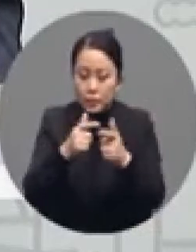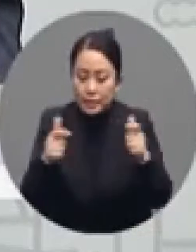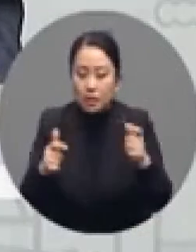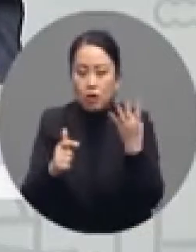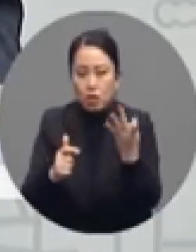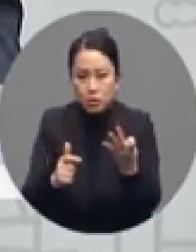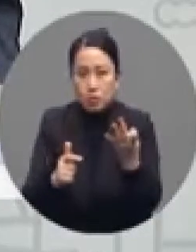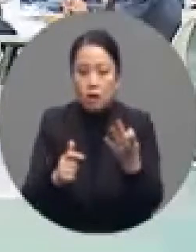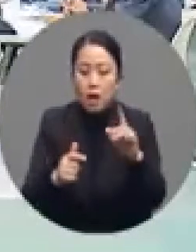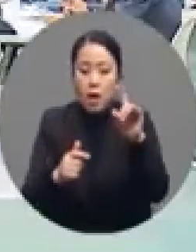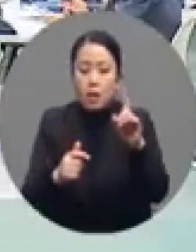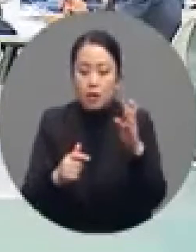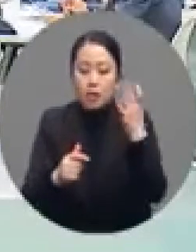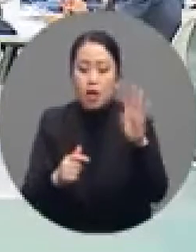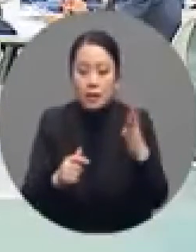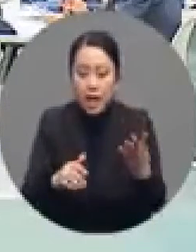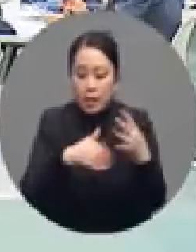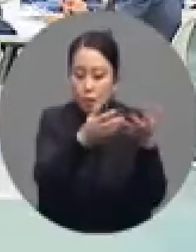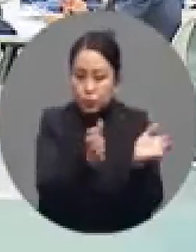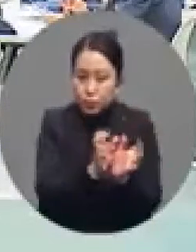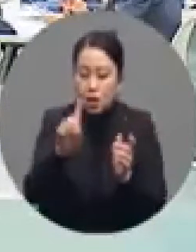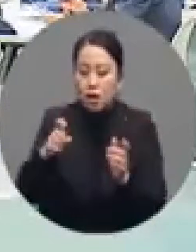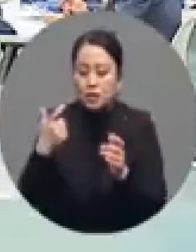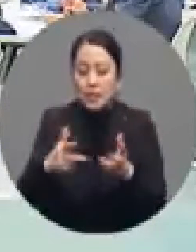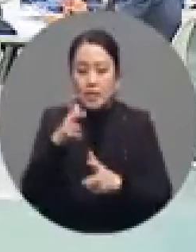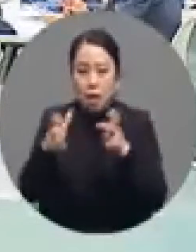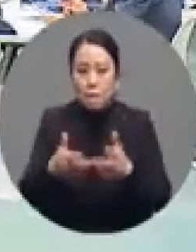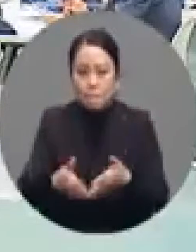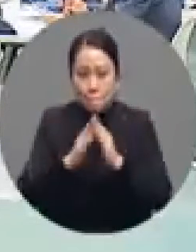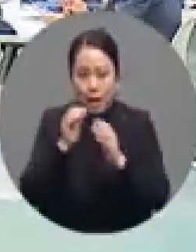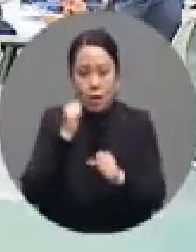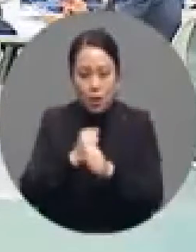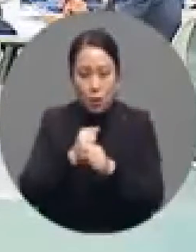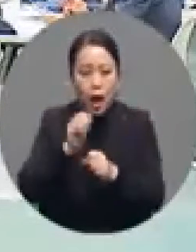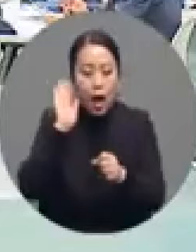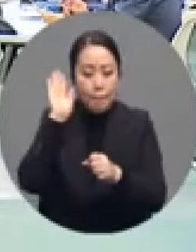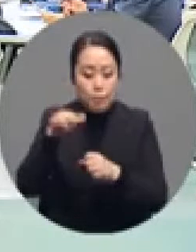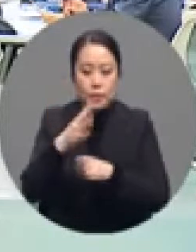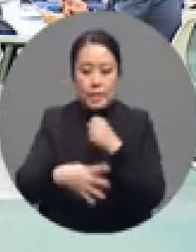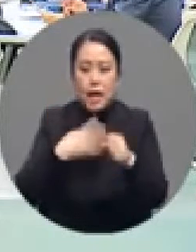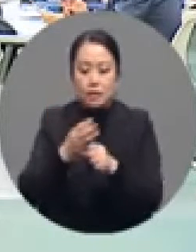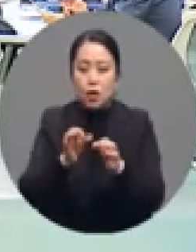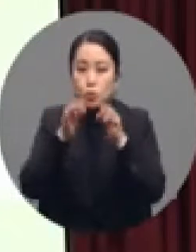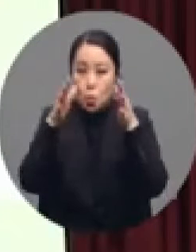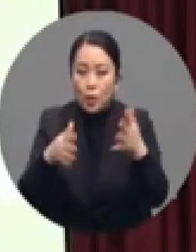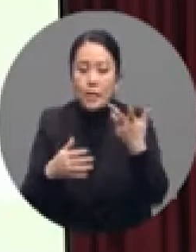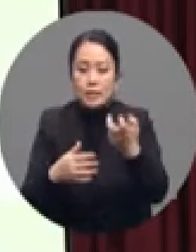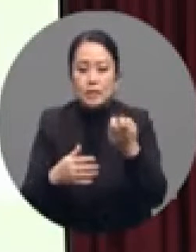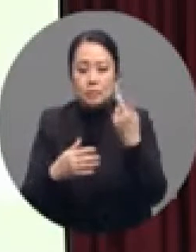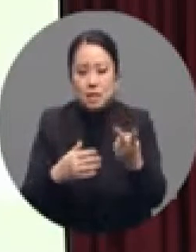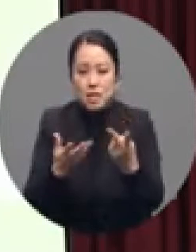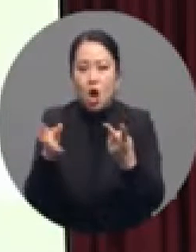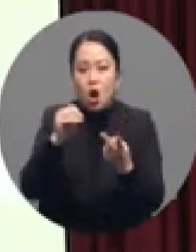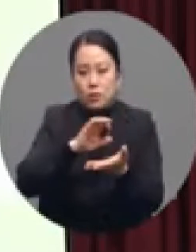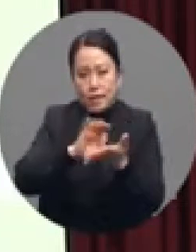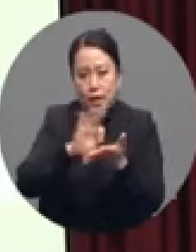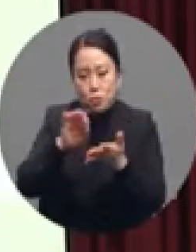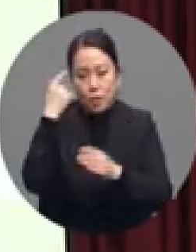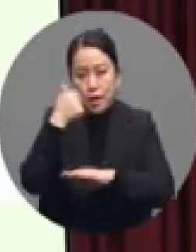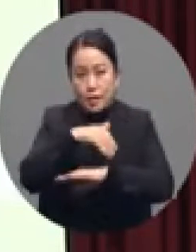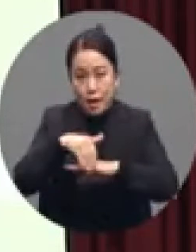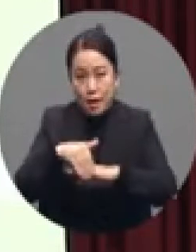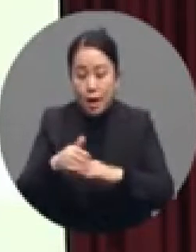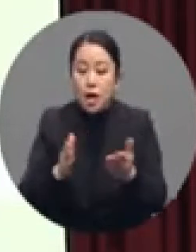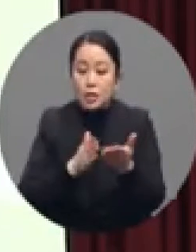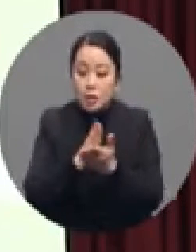사업을 수립하고 앞으로 4년 동안 72억 원을 투입하기로 했습니다. 시는 앞으로 전문가